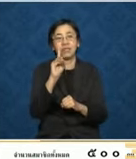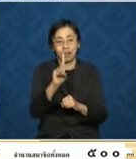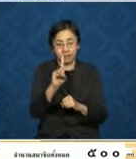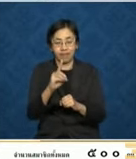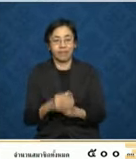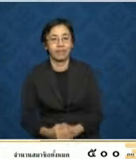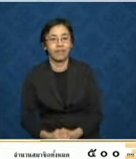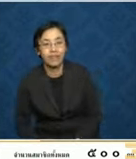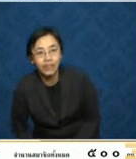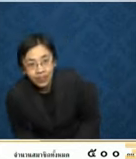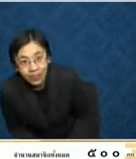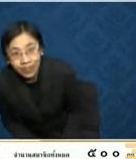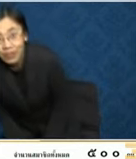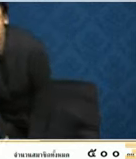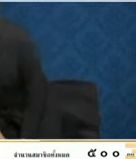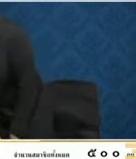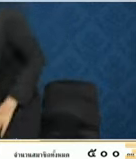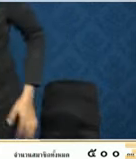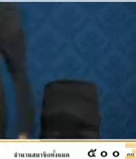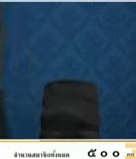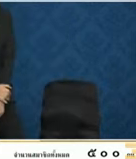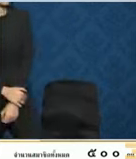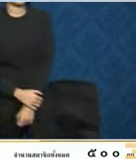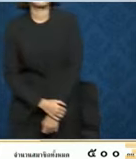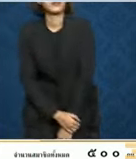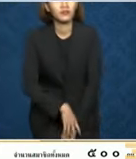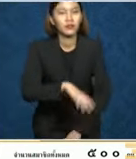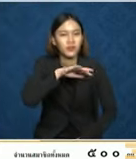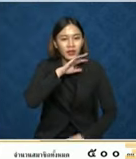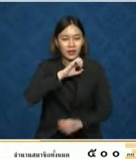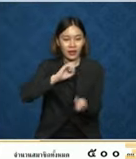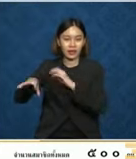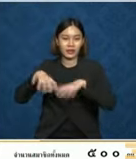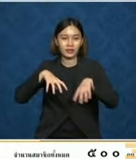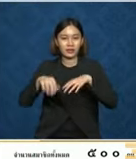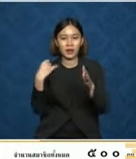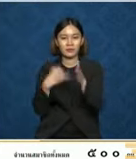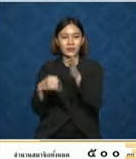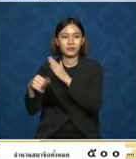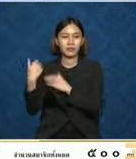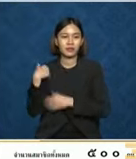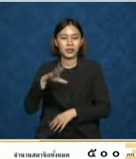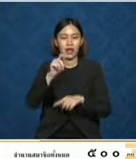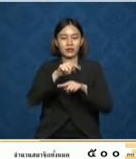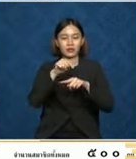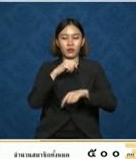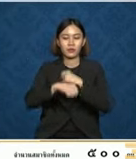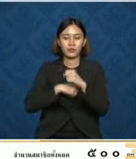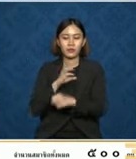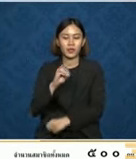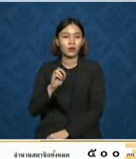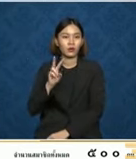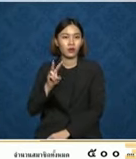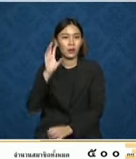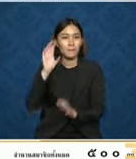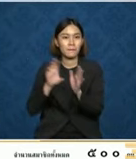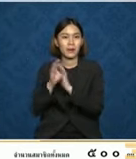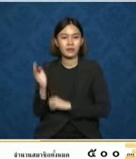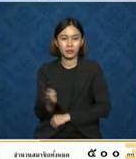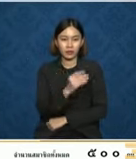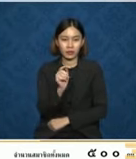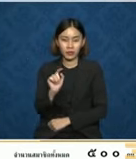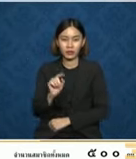ครับสัดส่วนของขยะมูลฝอยที่ถูกกำจัดอย่างไม่ถูกต้องอยู่ที่ร้อยละ50ต่อมานะครับปี62นะครับขอสไลด์ต่อไ